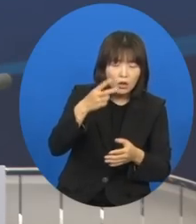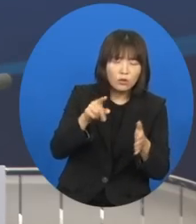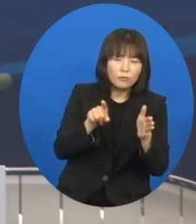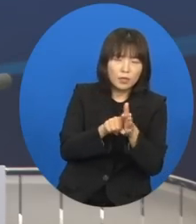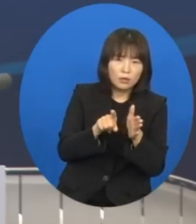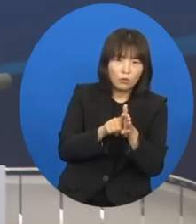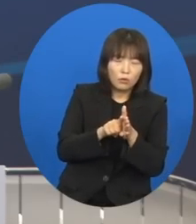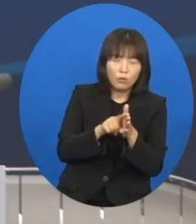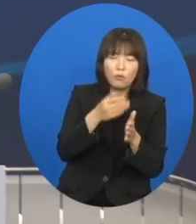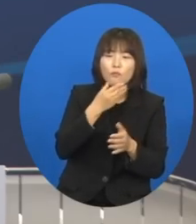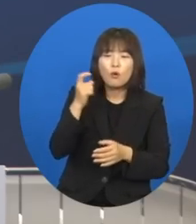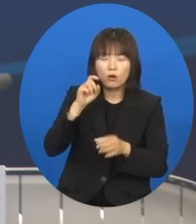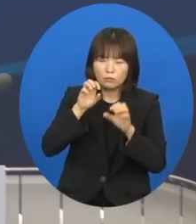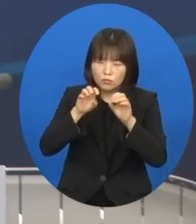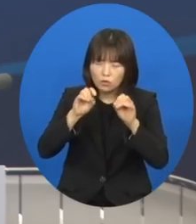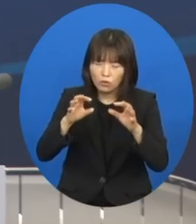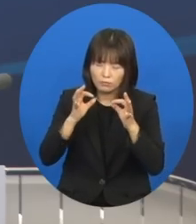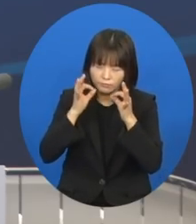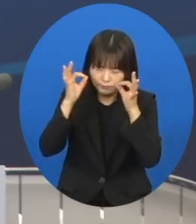쓰신 분이시죠.